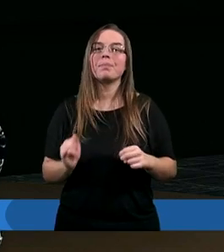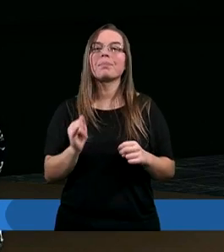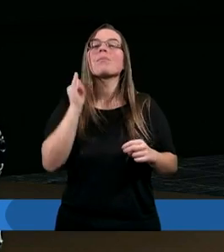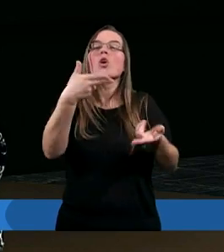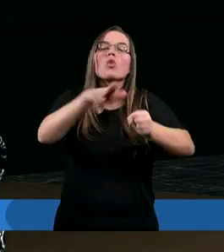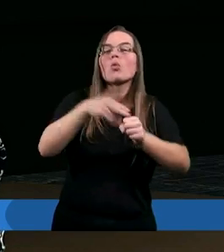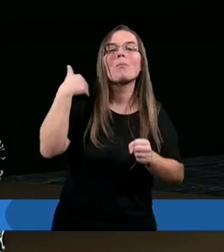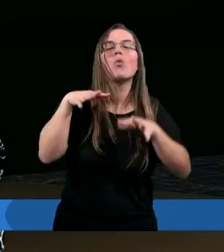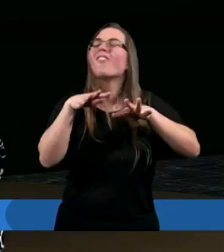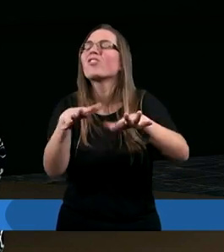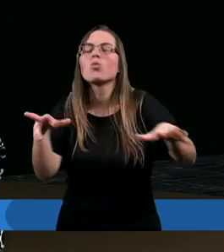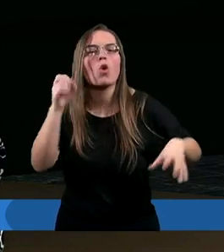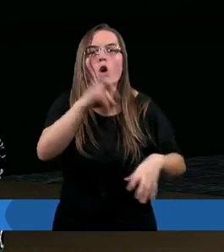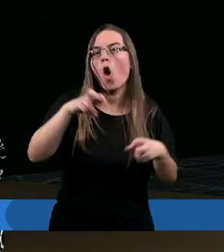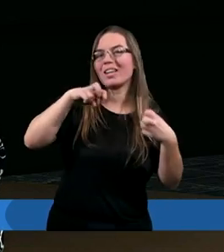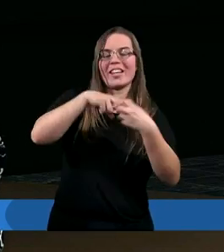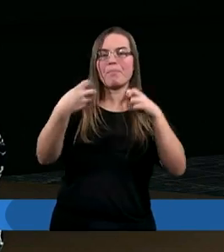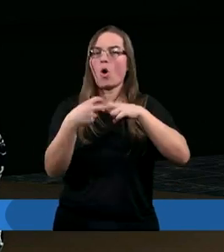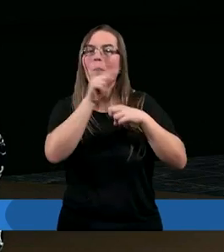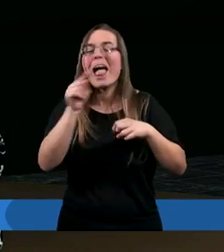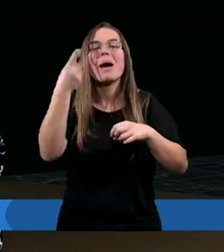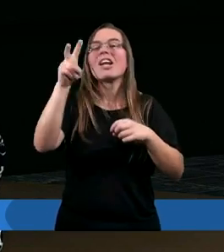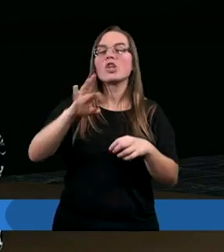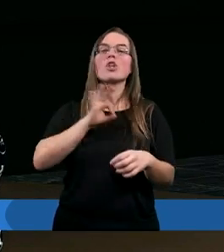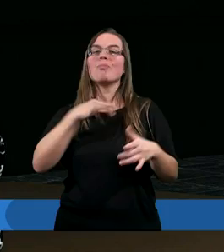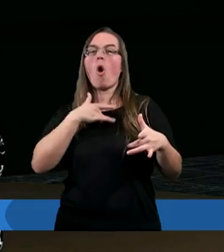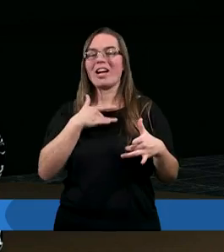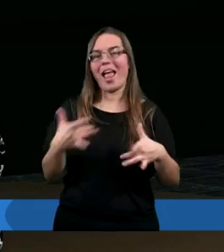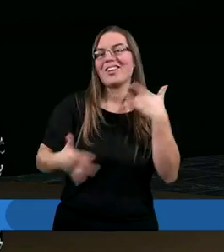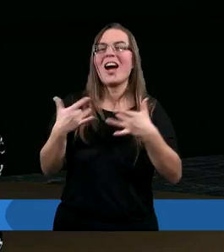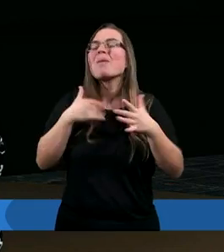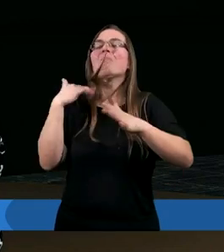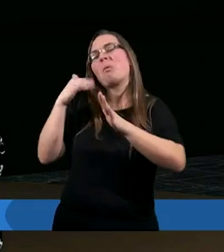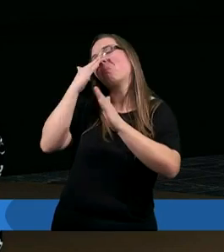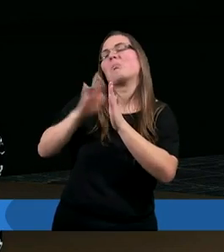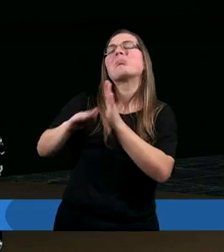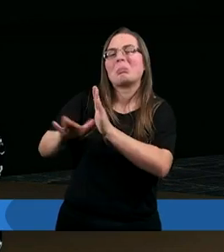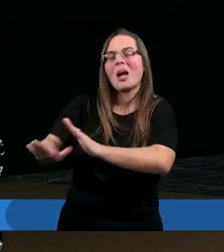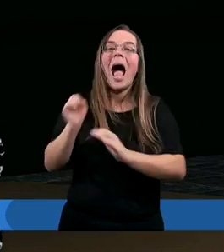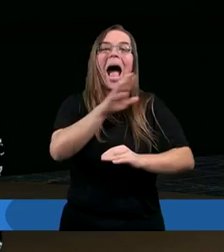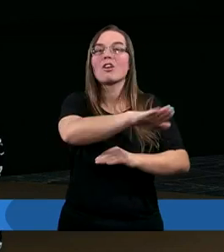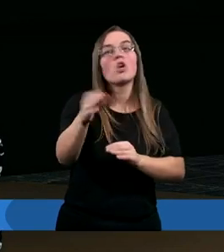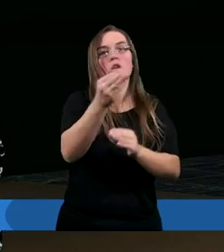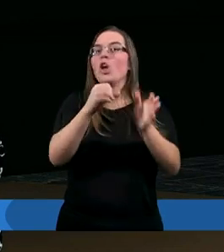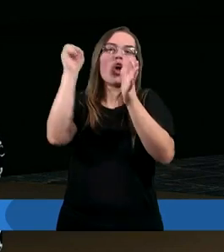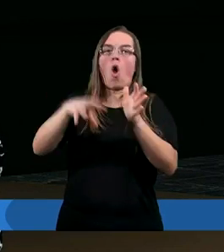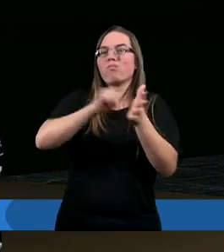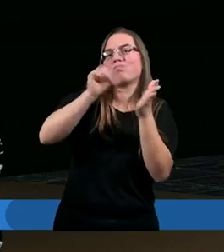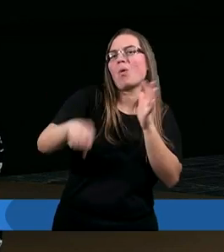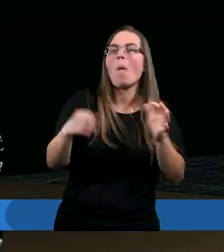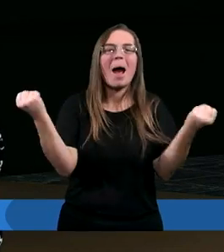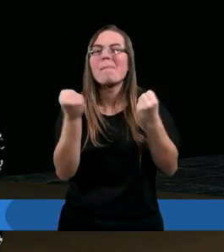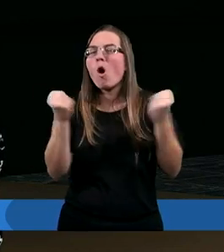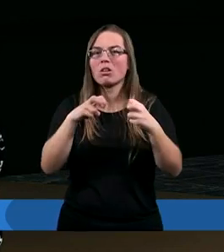które były dużo gorsze niż moje osobiste cierpienie. I miałam to samo pytanie